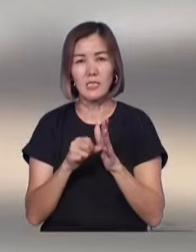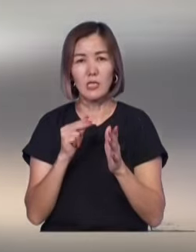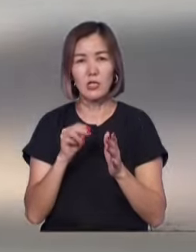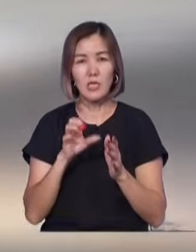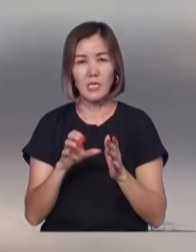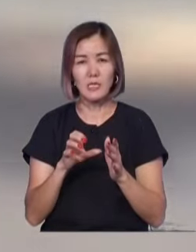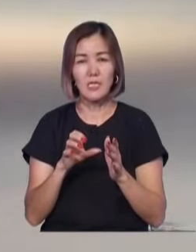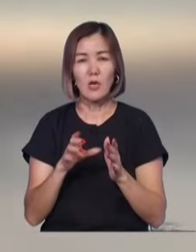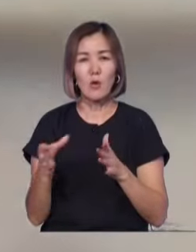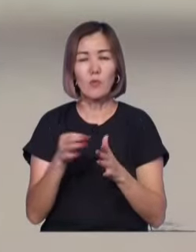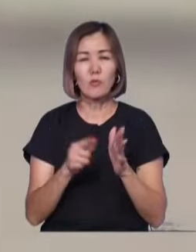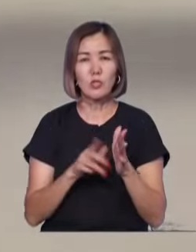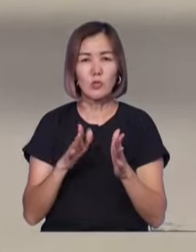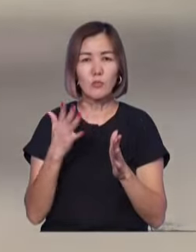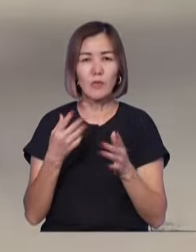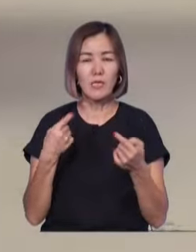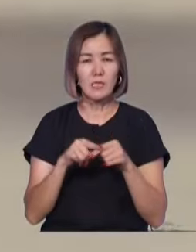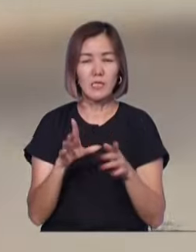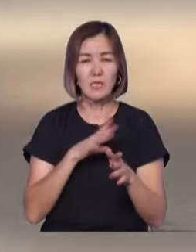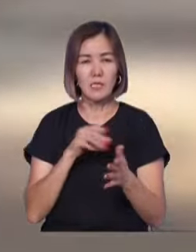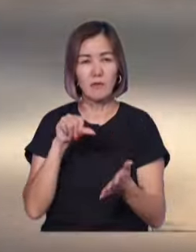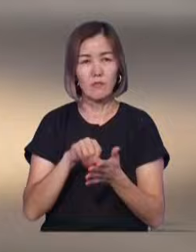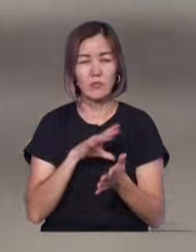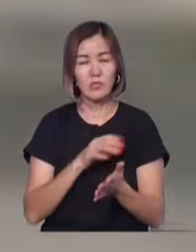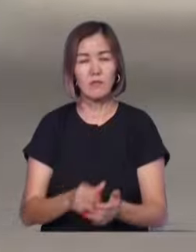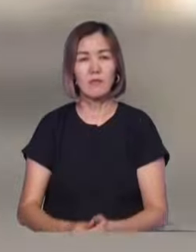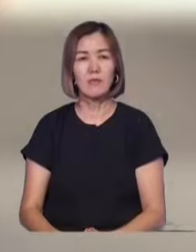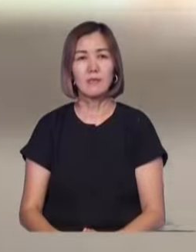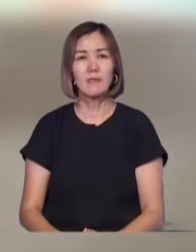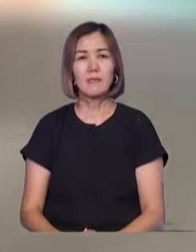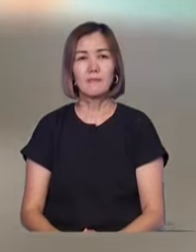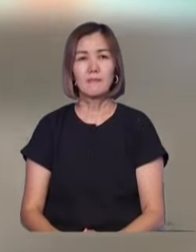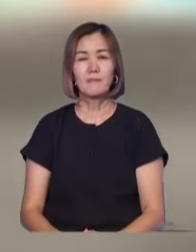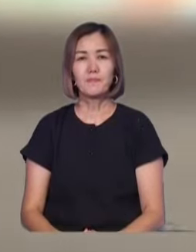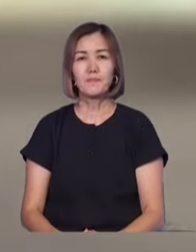Департамента чрезвычайных ситуаций области Жетсу и 5 единиц техники.